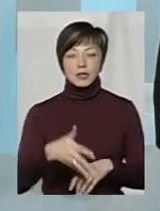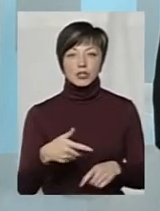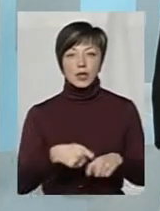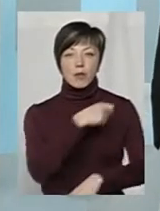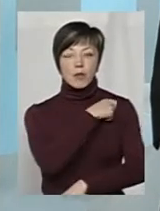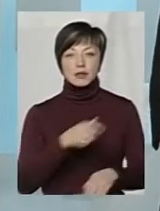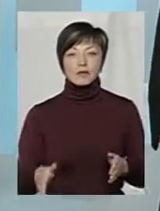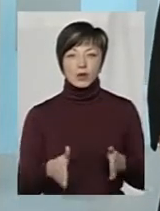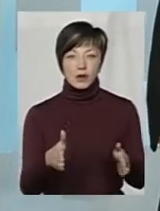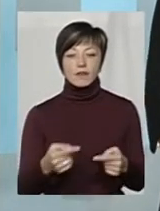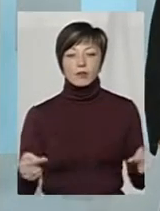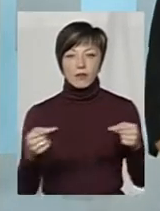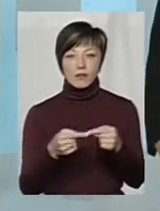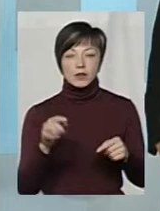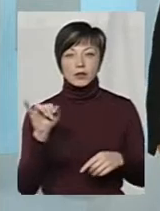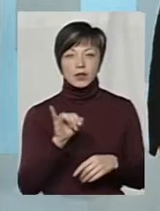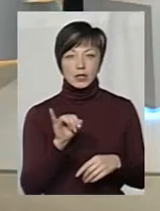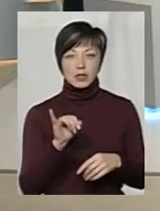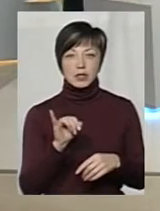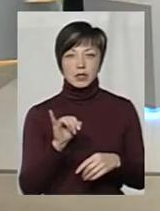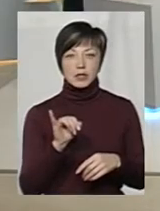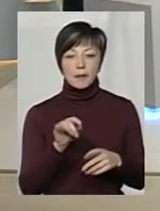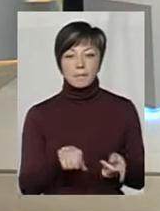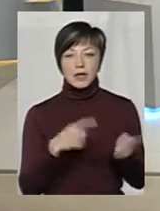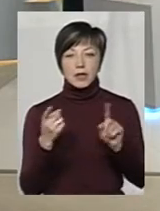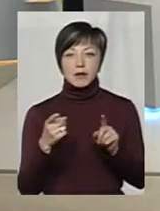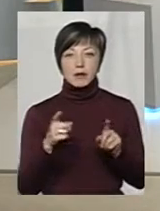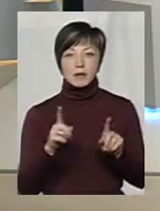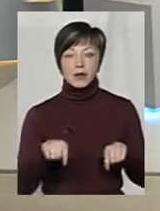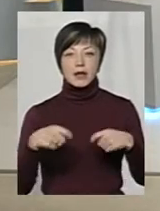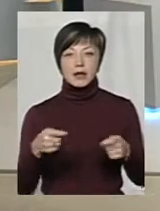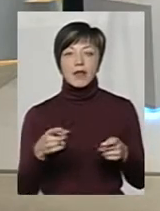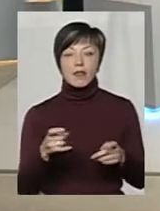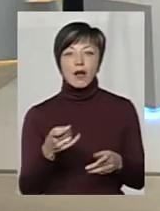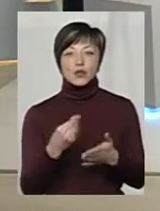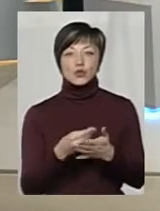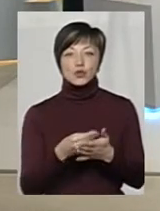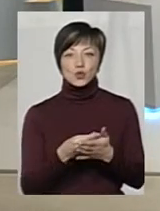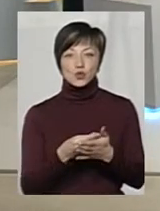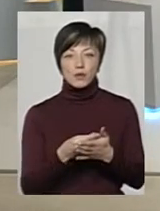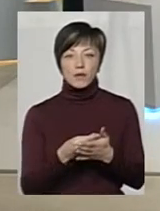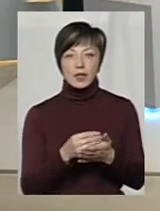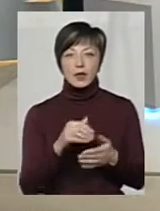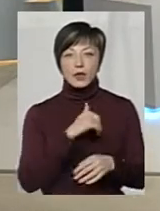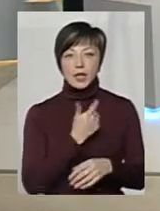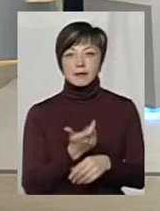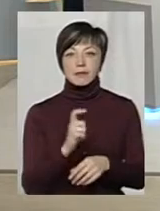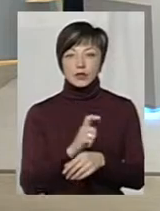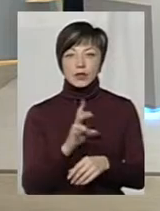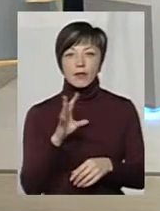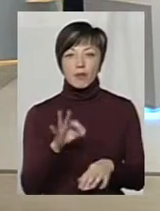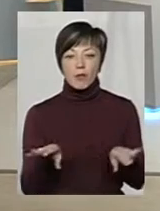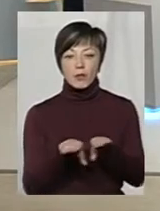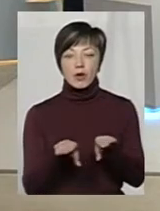доріг. Відповідно, і передана субвенція. Там, ну, нам би хотілося більше, але порівняно з тим,